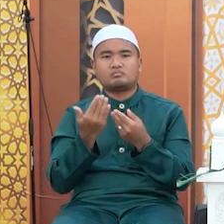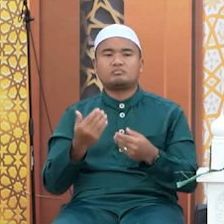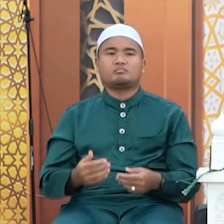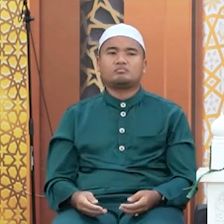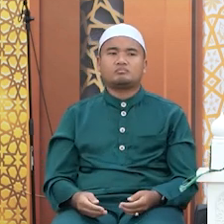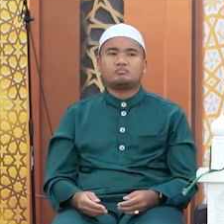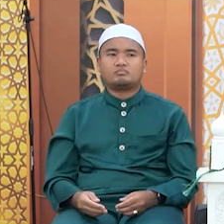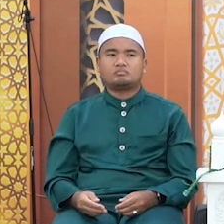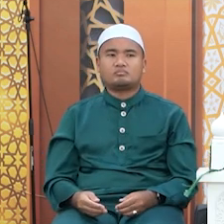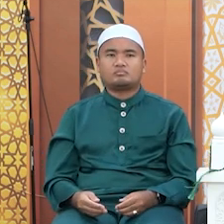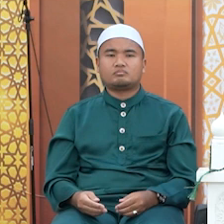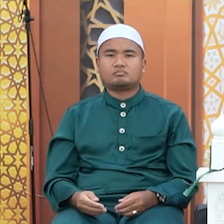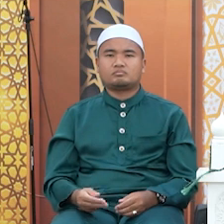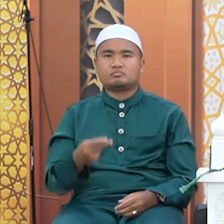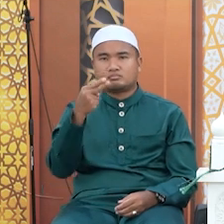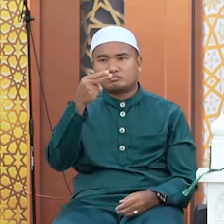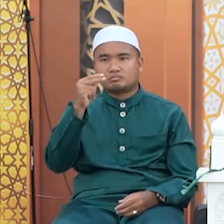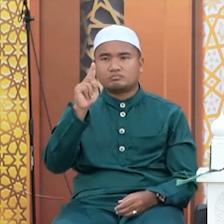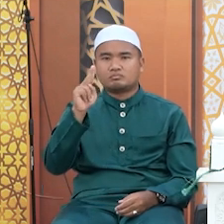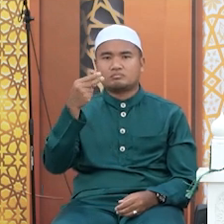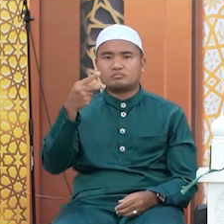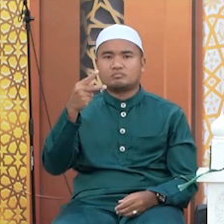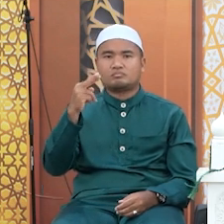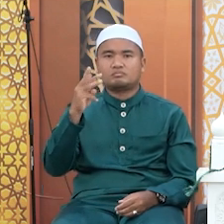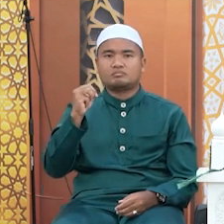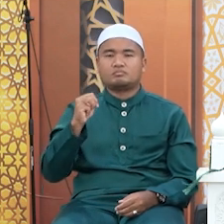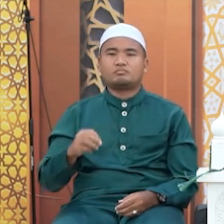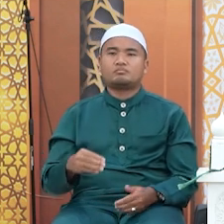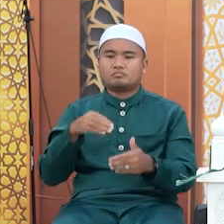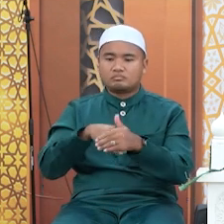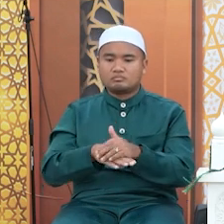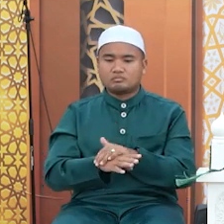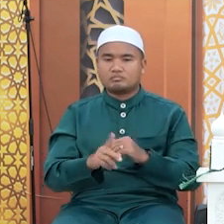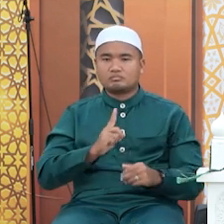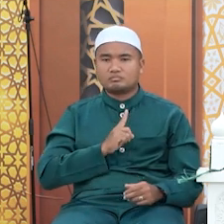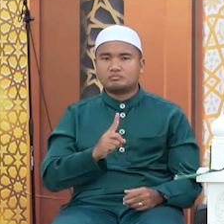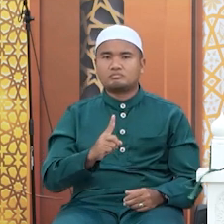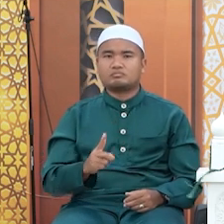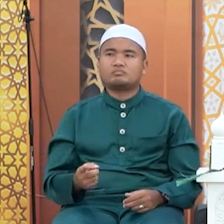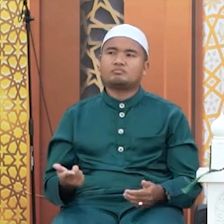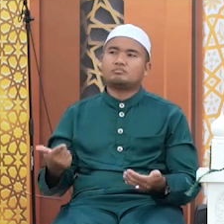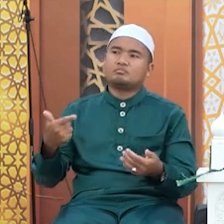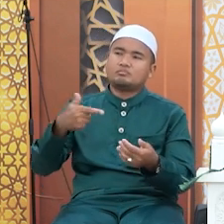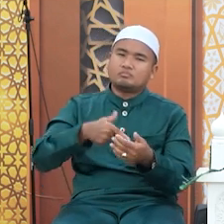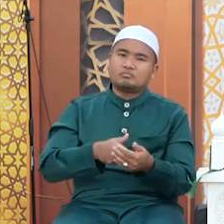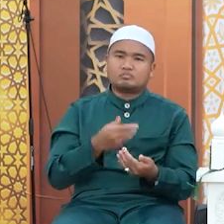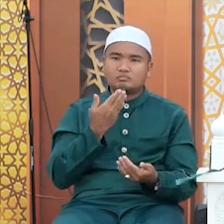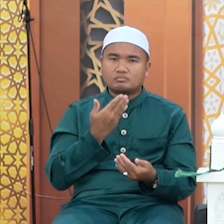Hukum taklifi dalam Islam jauh lebih baik daripada apa yang dibuat oleh mana-mana